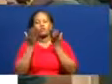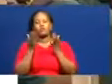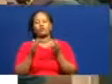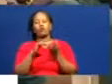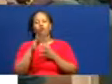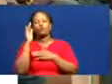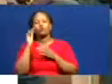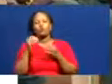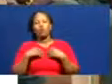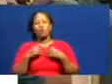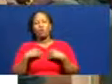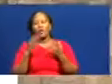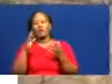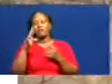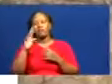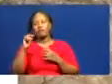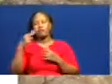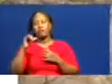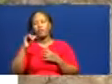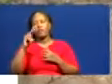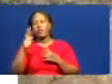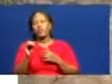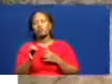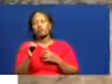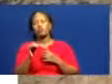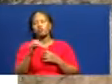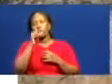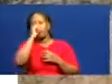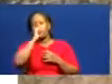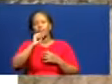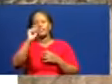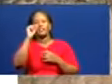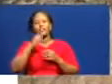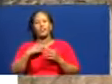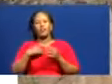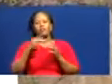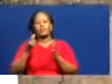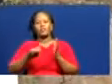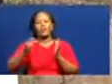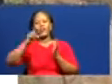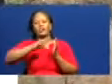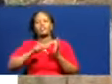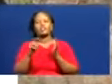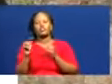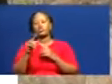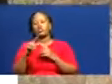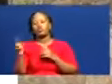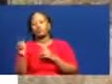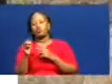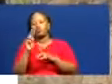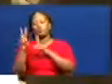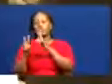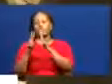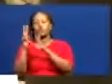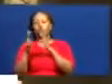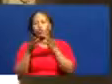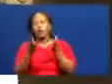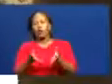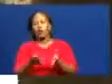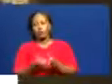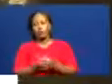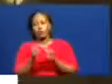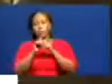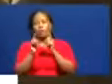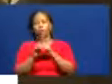vifaru weusi ikiongezeka kutoka vifaru 10 mwaka 2015 hadi vifaru 22 kwa sasa. Pia